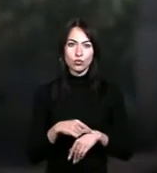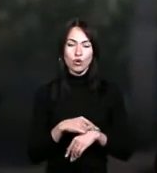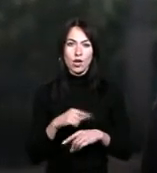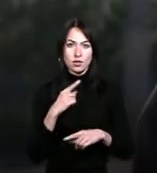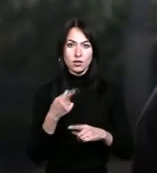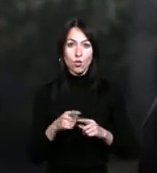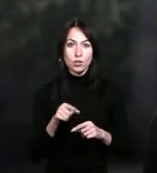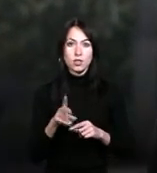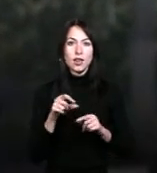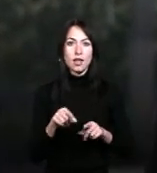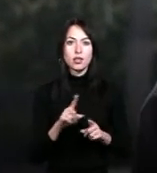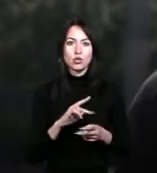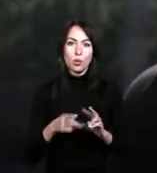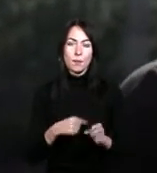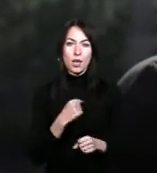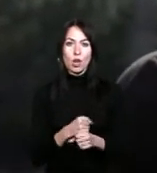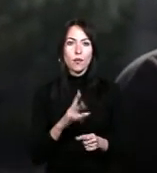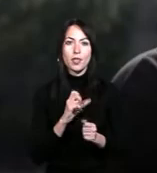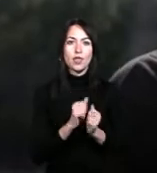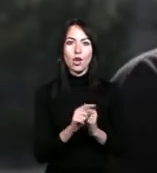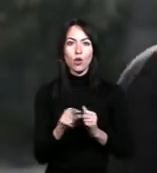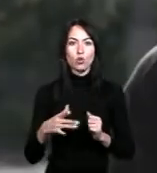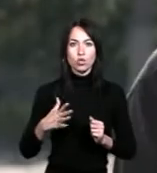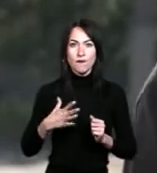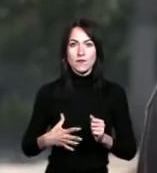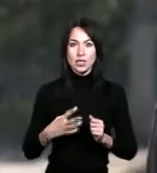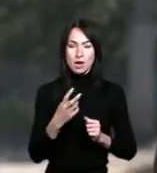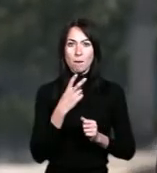Час цей на те, щоб переробити. Не кожен витримає сміття.